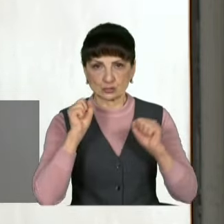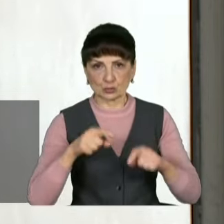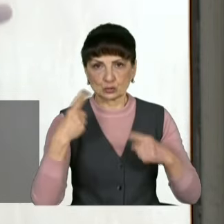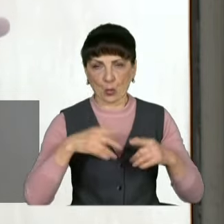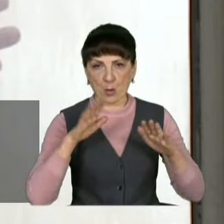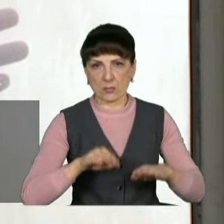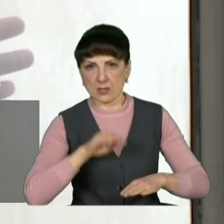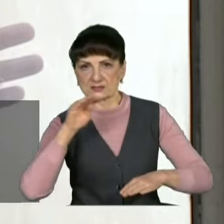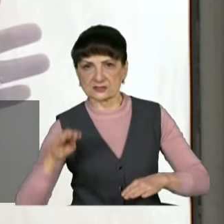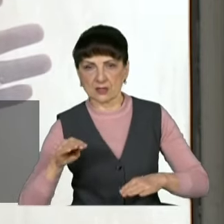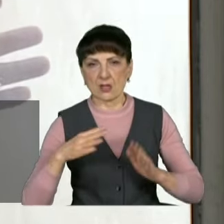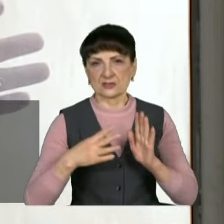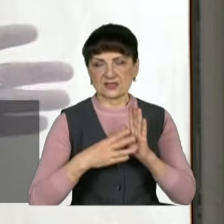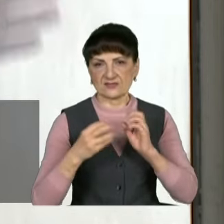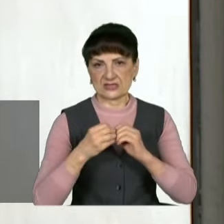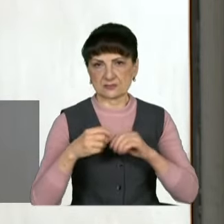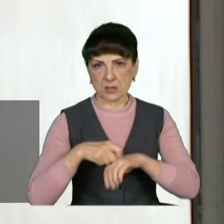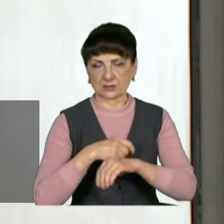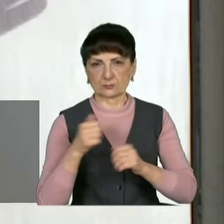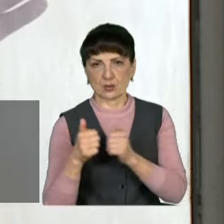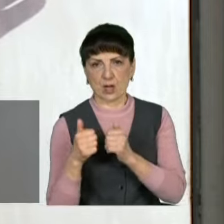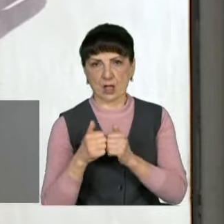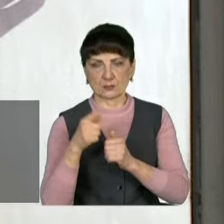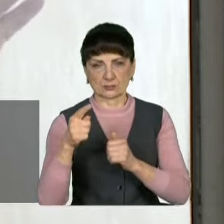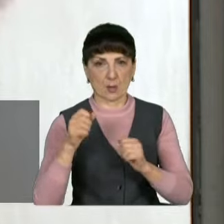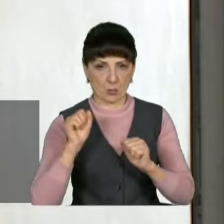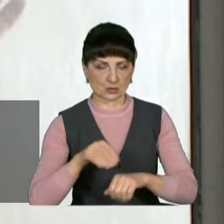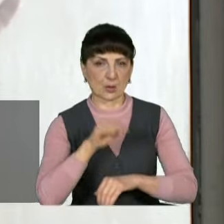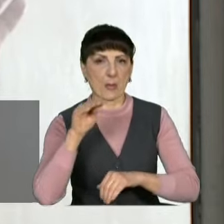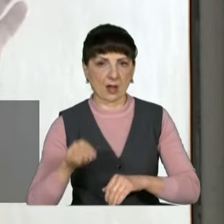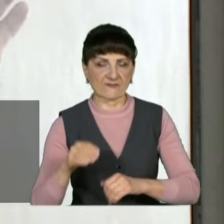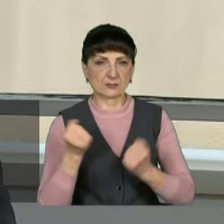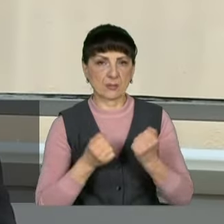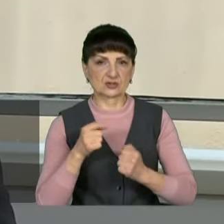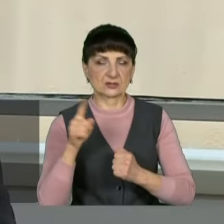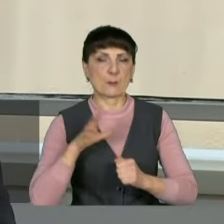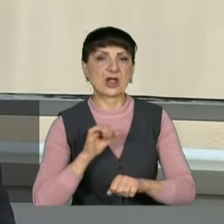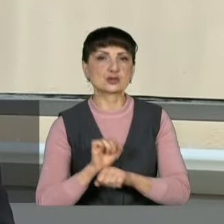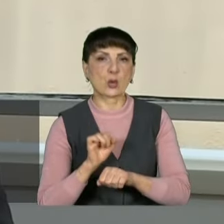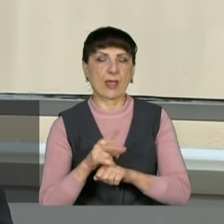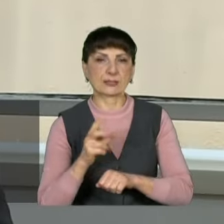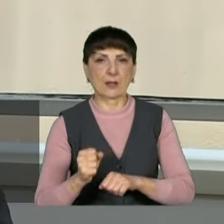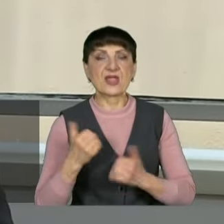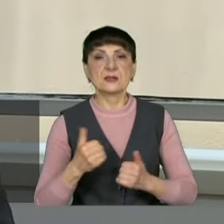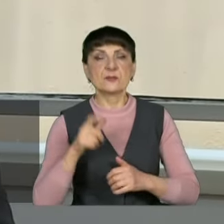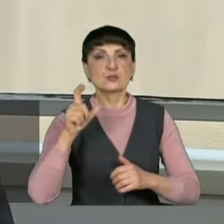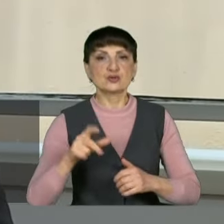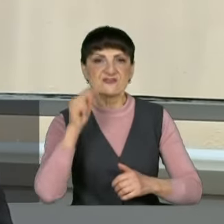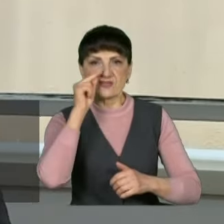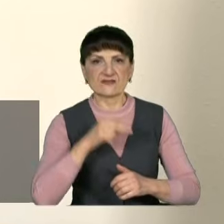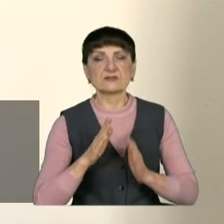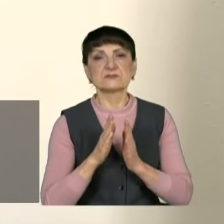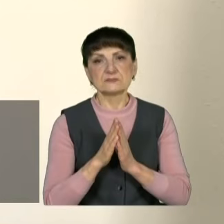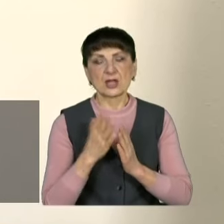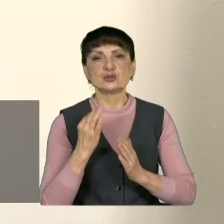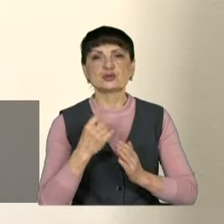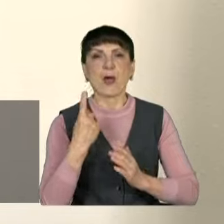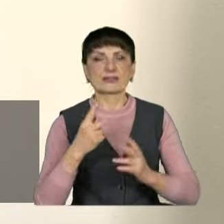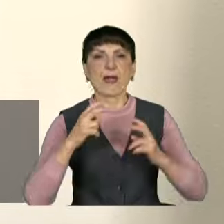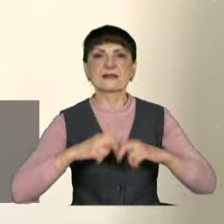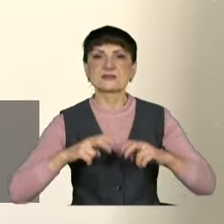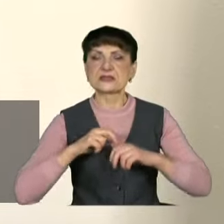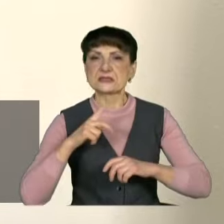спереди 10-9 метров от силы. Там можно припарковать машину, там стоянка была. Потерпевший теперь намерен просить провести еще одну